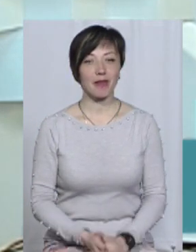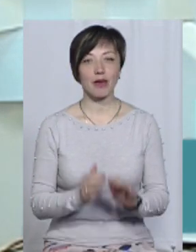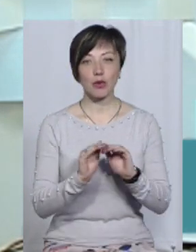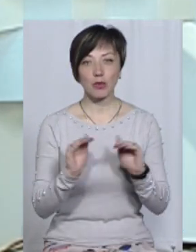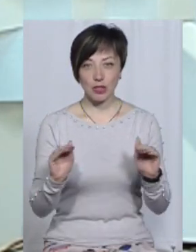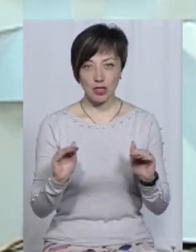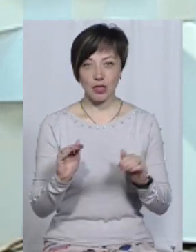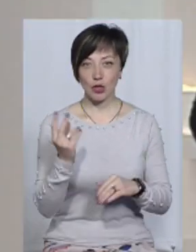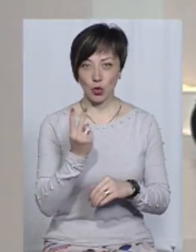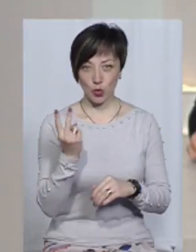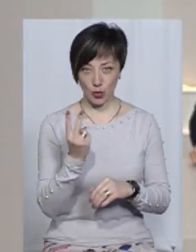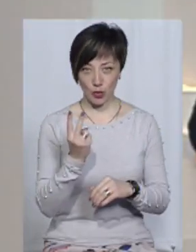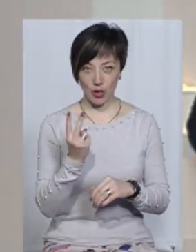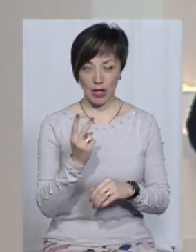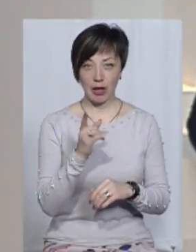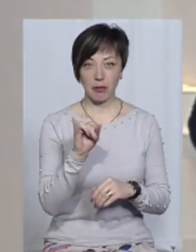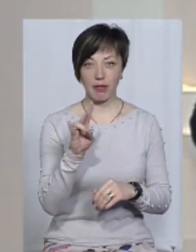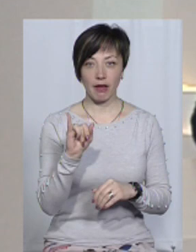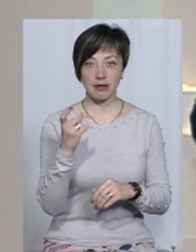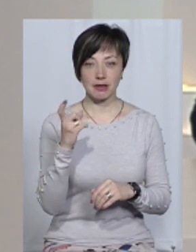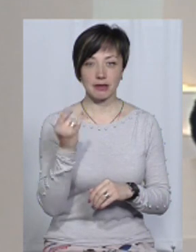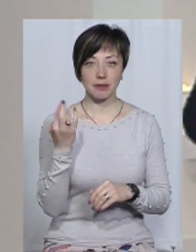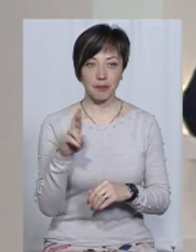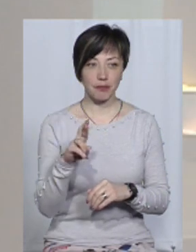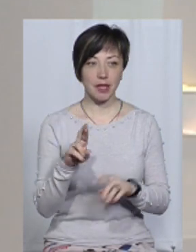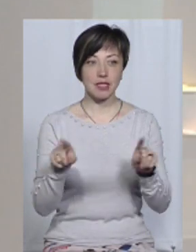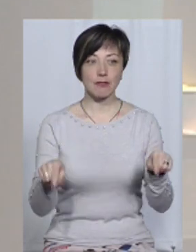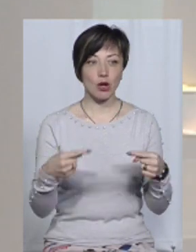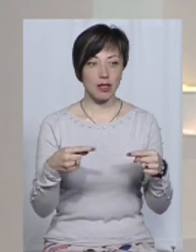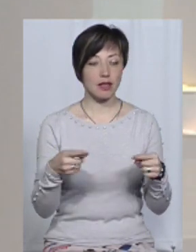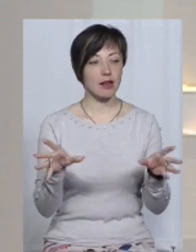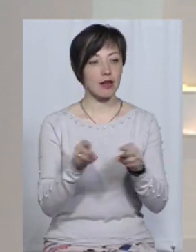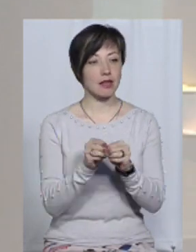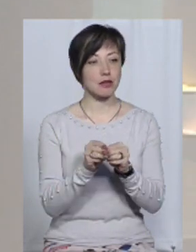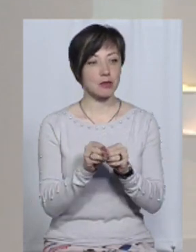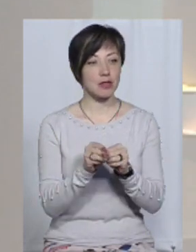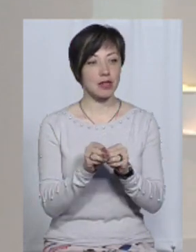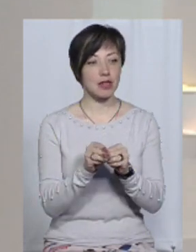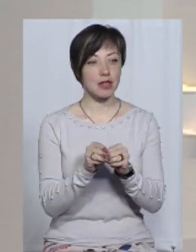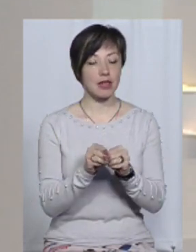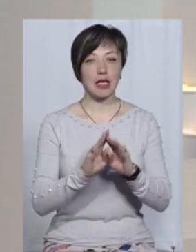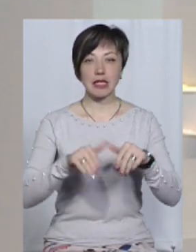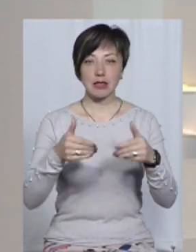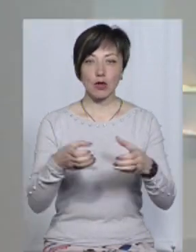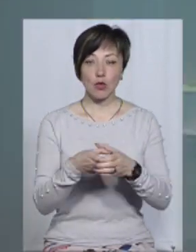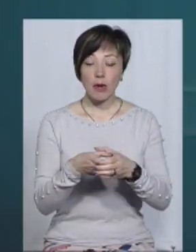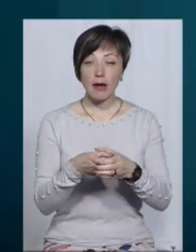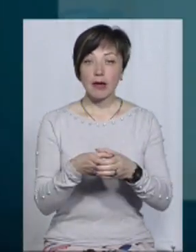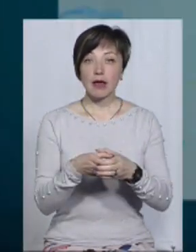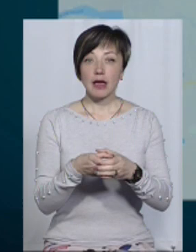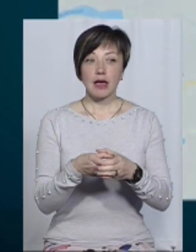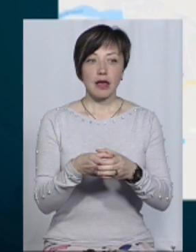Учні другої гімназії створили разом, там їх ціла ініціативна група,